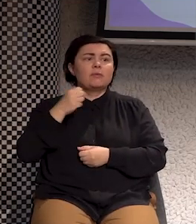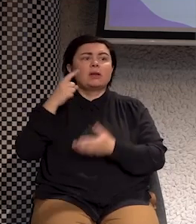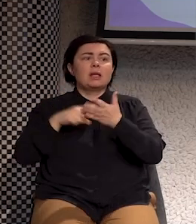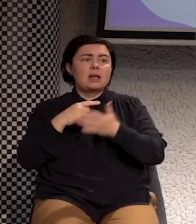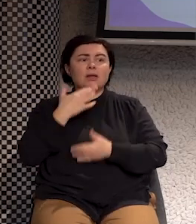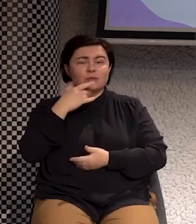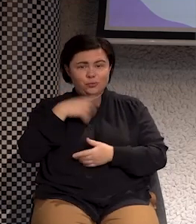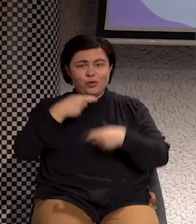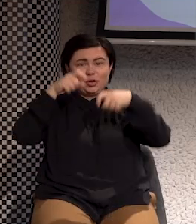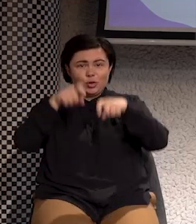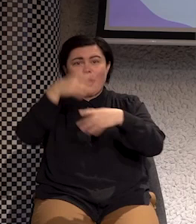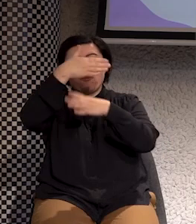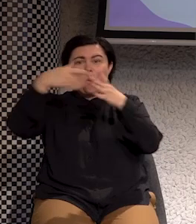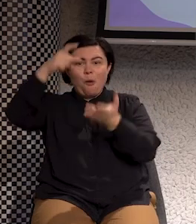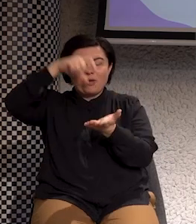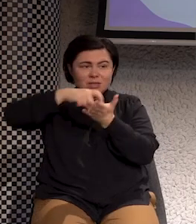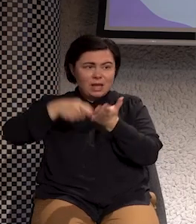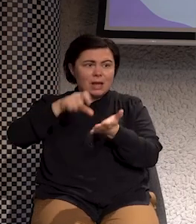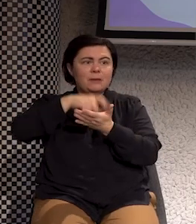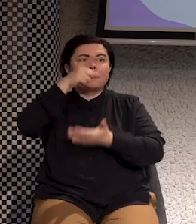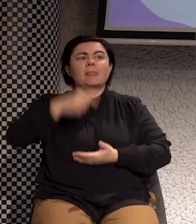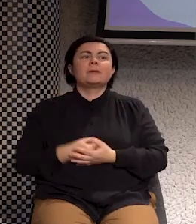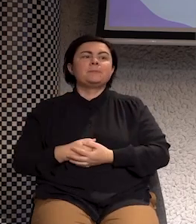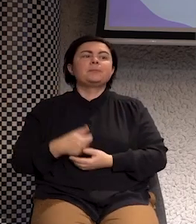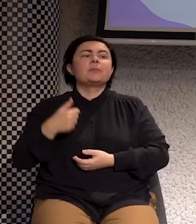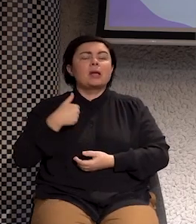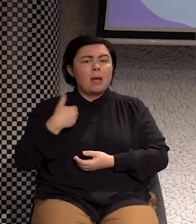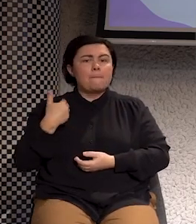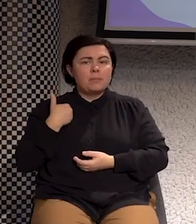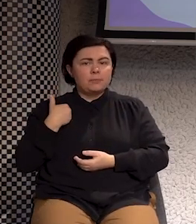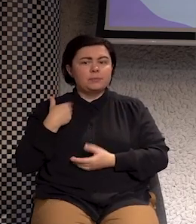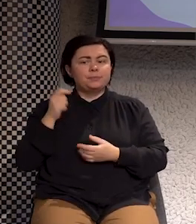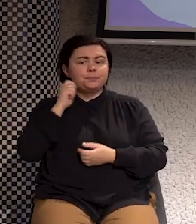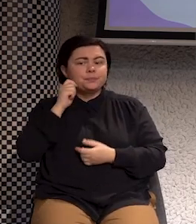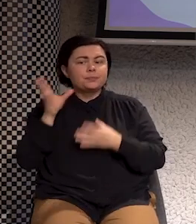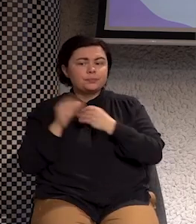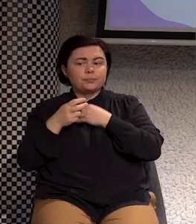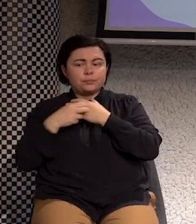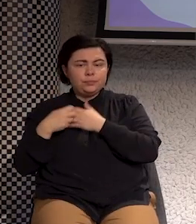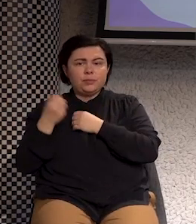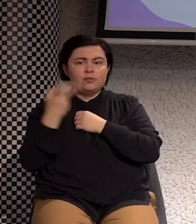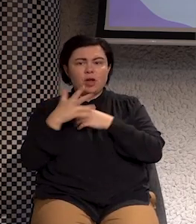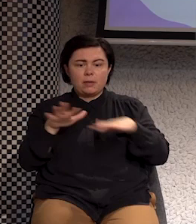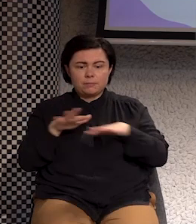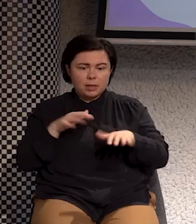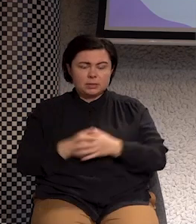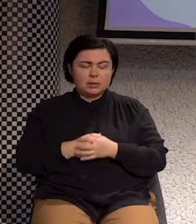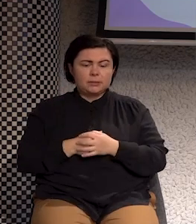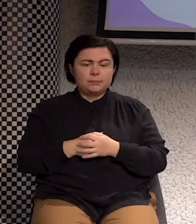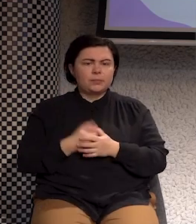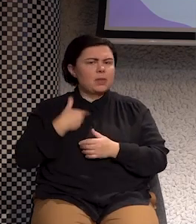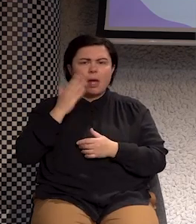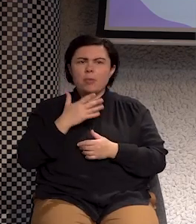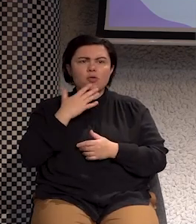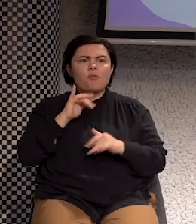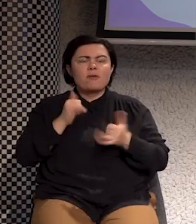wielokrotnie i siedzi tam w połowie sali. Ja byłem z badaczkami w trzech lokalizacjach. Nie będę